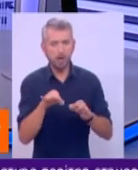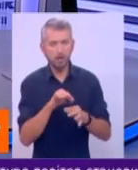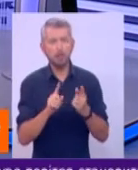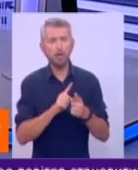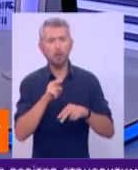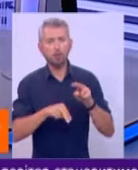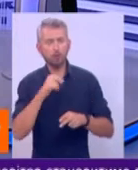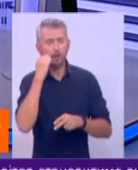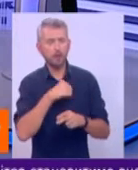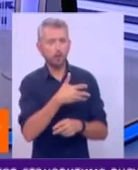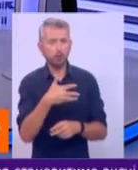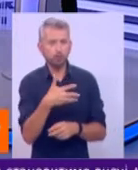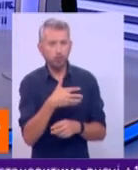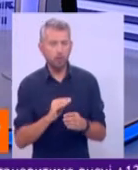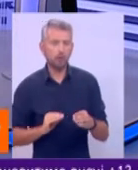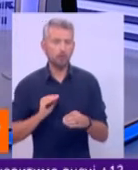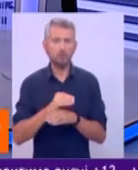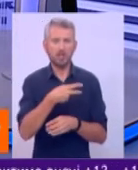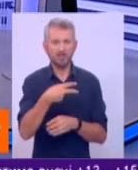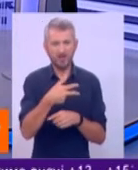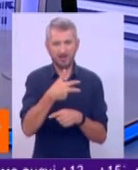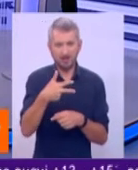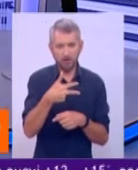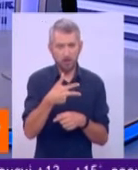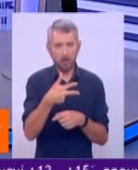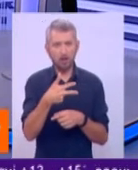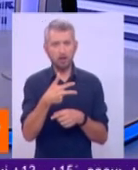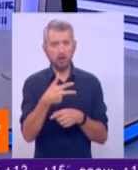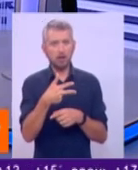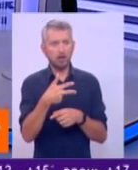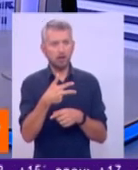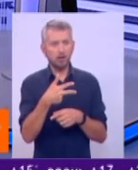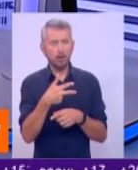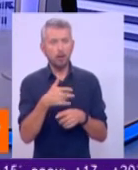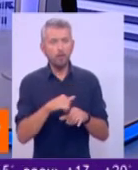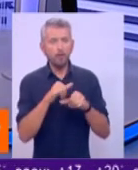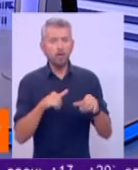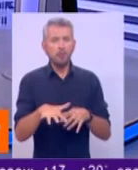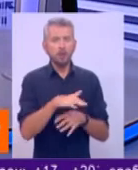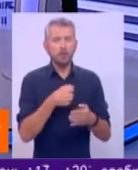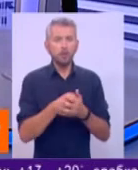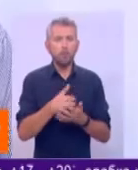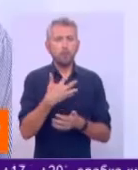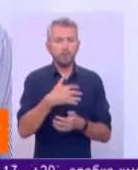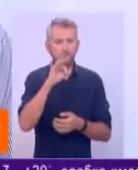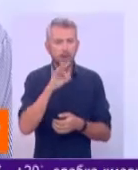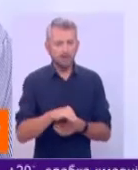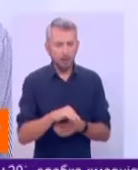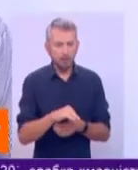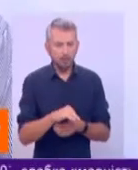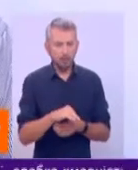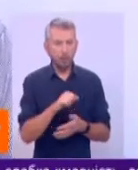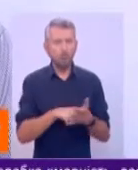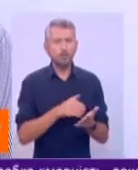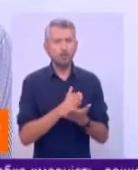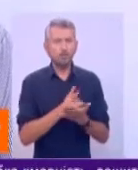Реконструкції старих хрущовок з настройкою 2-3 этажей, з виносом на пілястрах, увеличення площаді до 50% существующих,